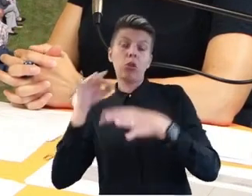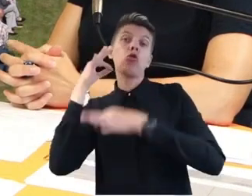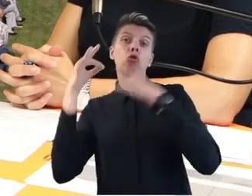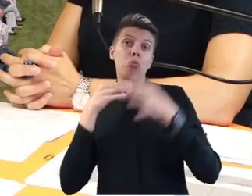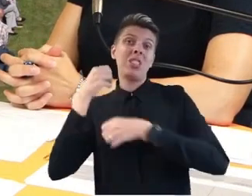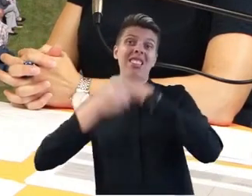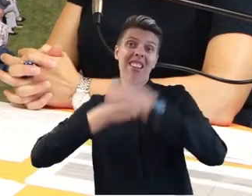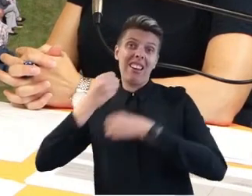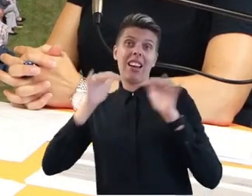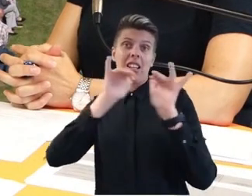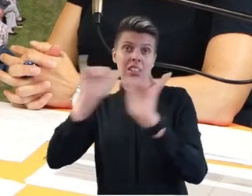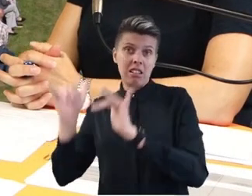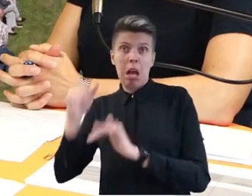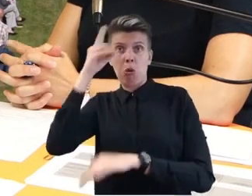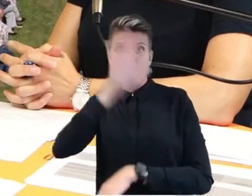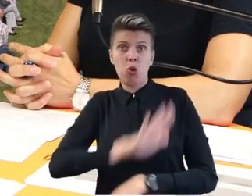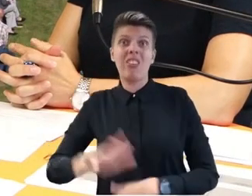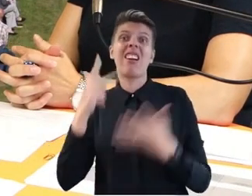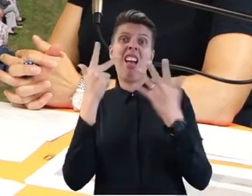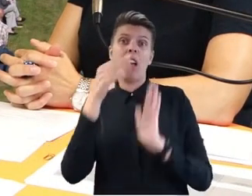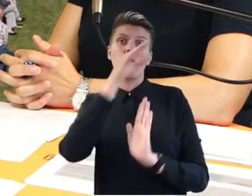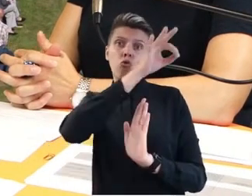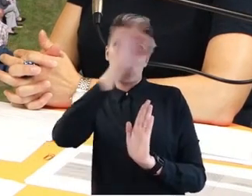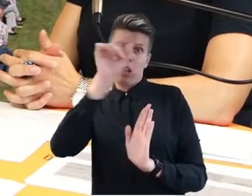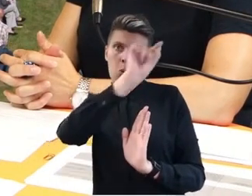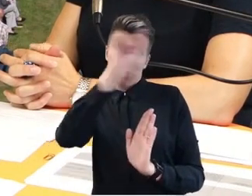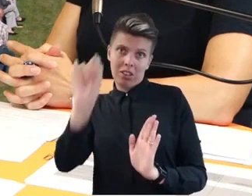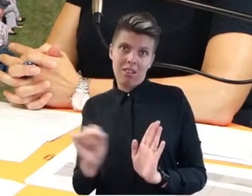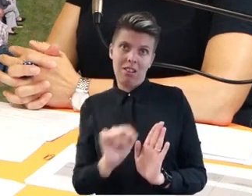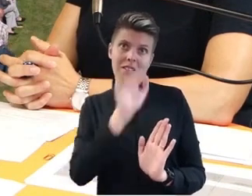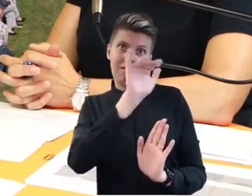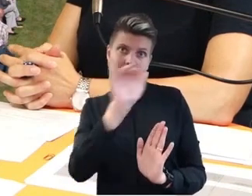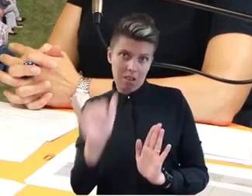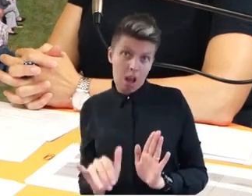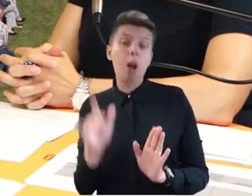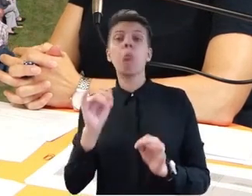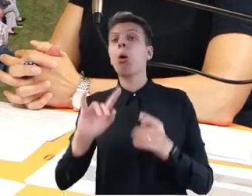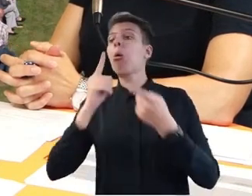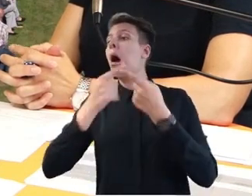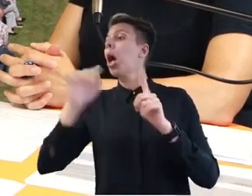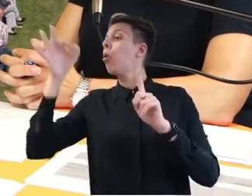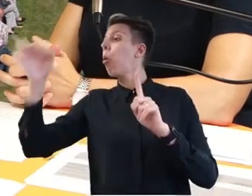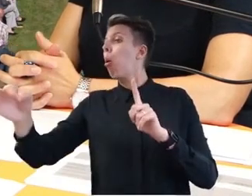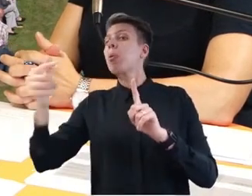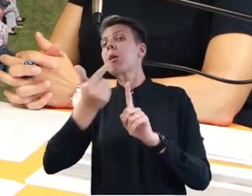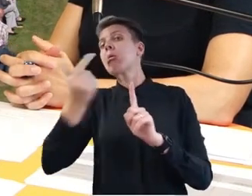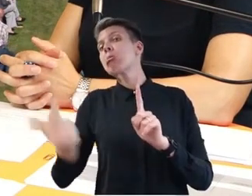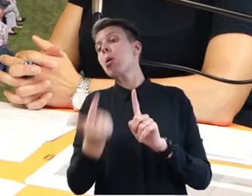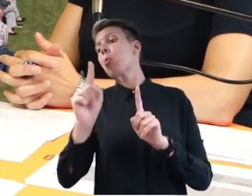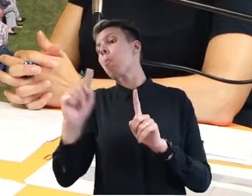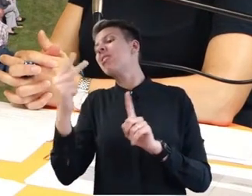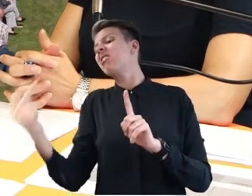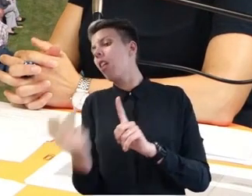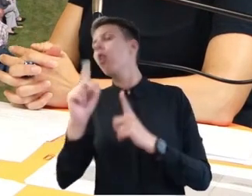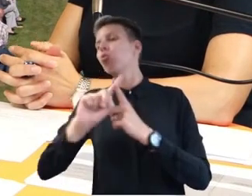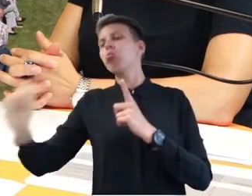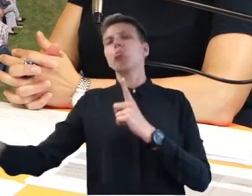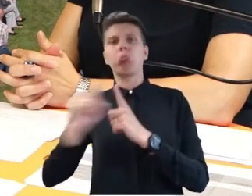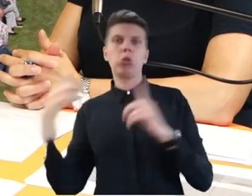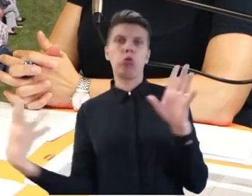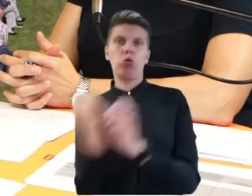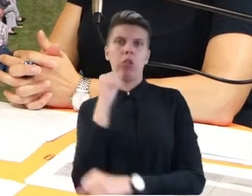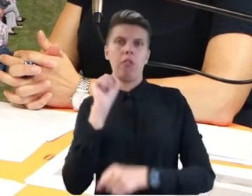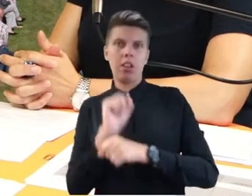acht standorten in deutschland so dass sie auch jeden ereignisort innerhalb von zwei bis drei stunden erreichen können und von der beratung bis hin zur